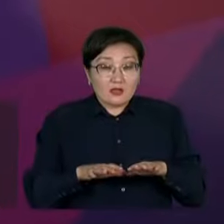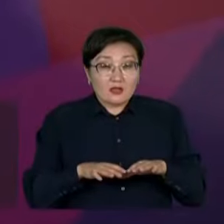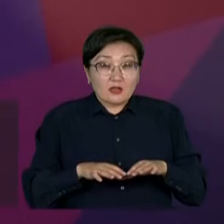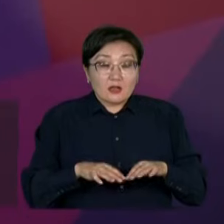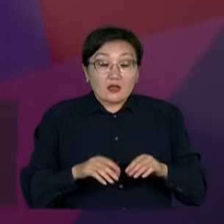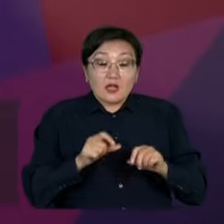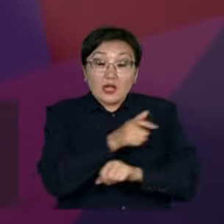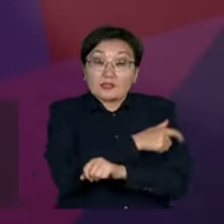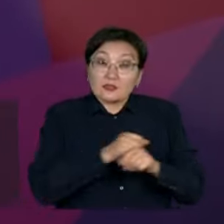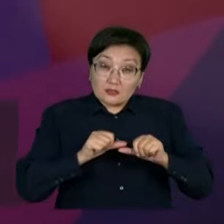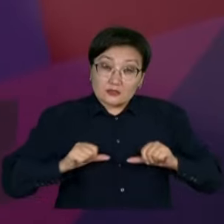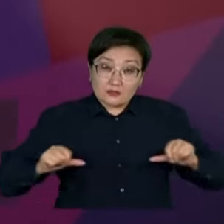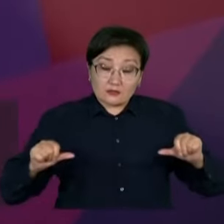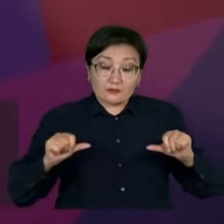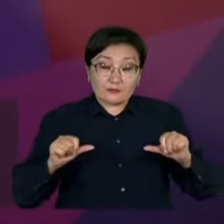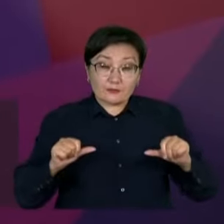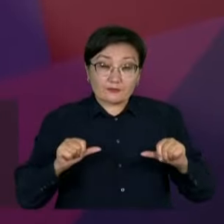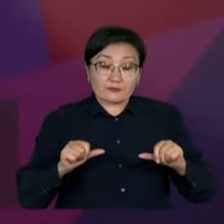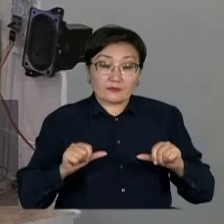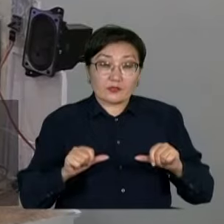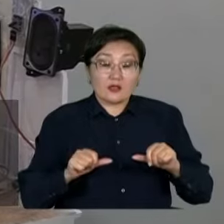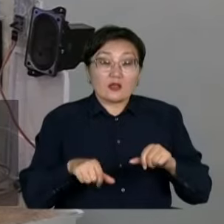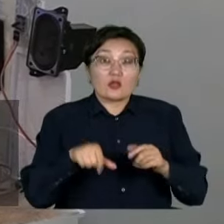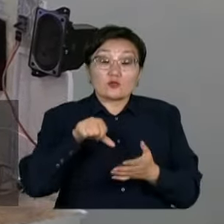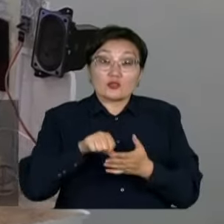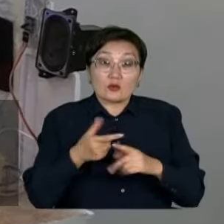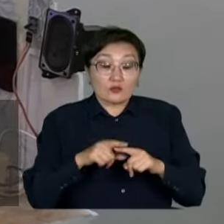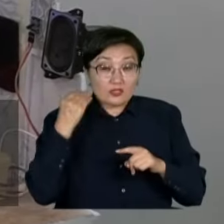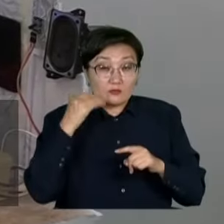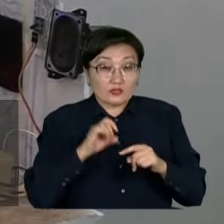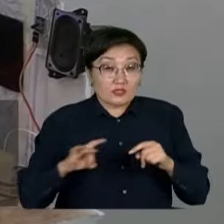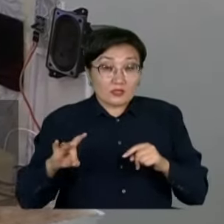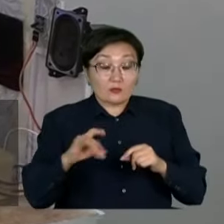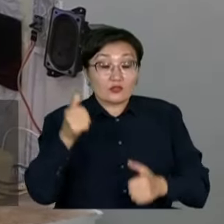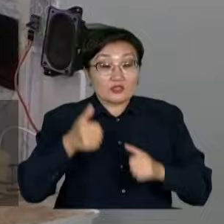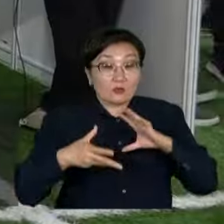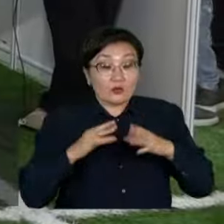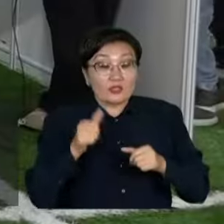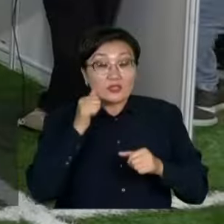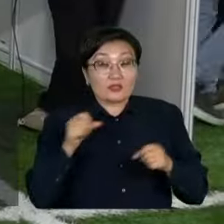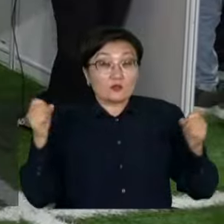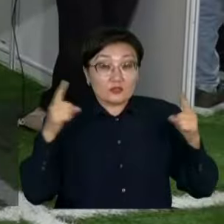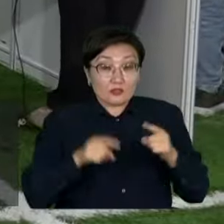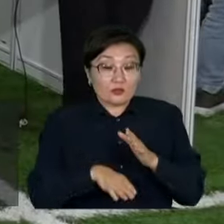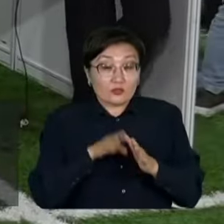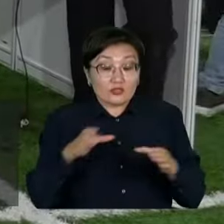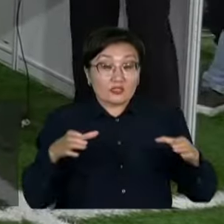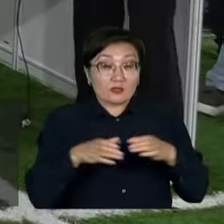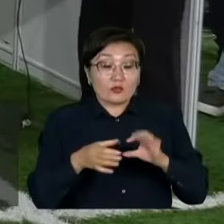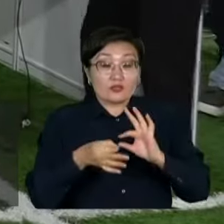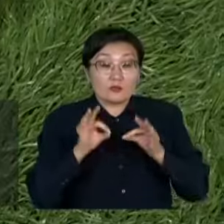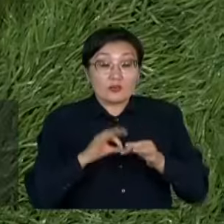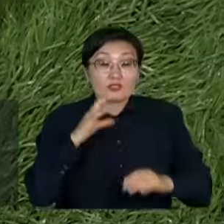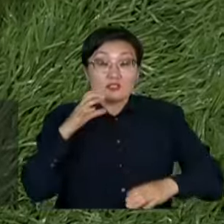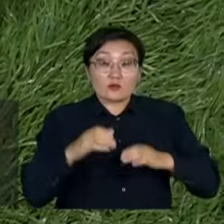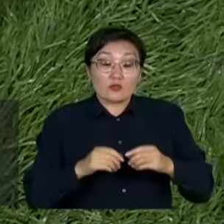Әділ қазылар ортасы өте сапалы. Республикалық байқаудың нәтижелері ертең белгілі болады. Үздік шыққандар олимпиаданың